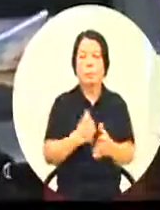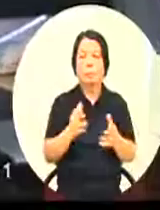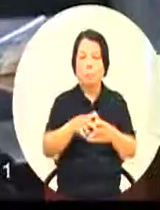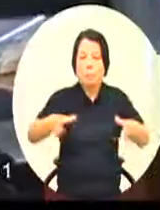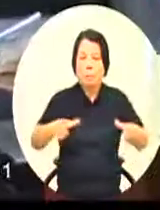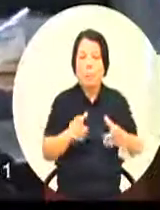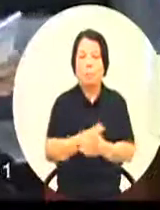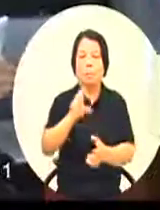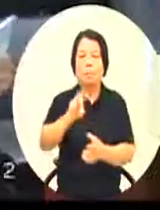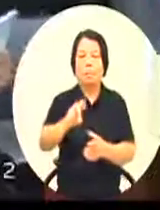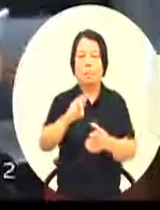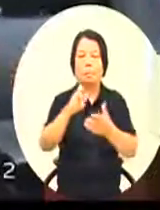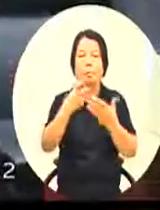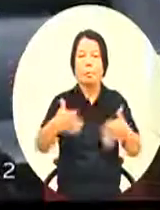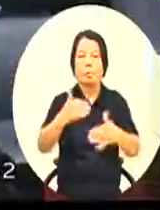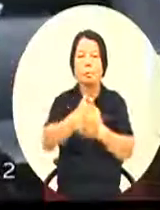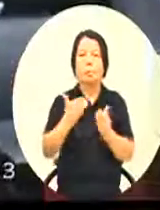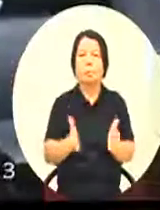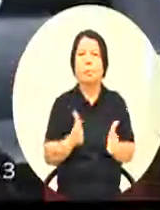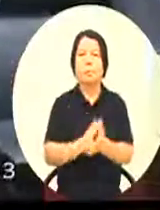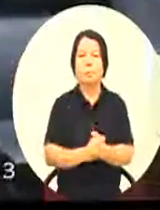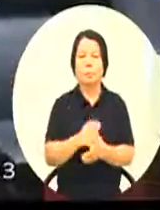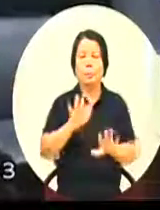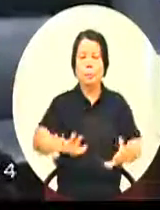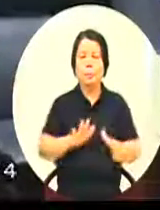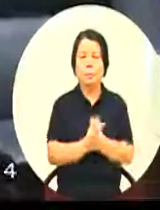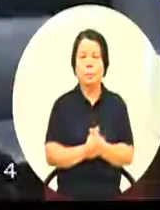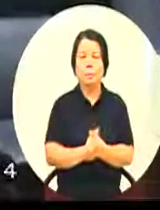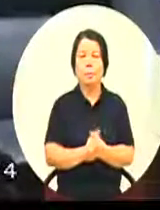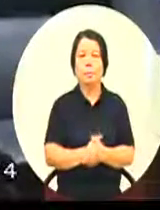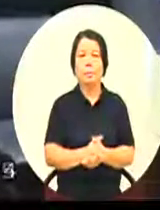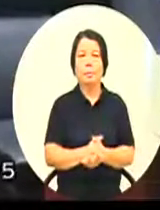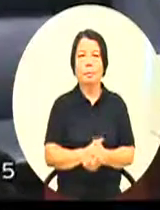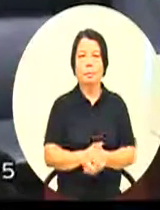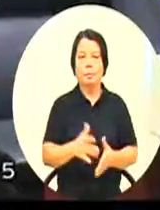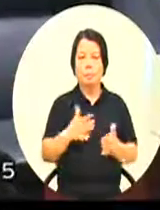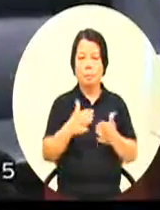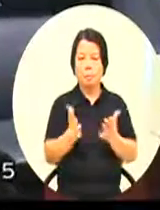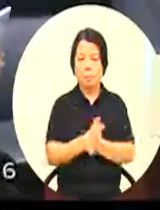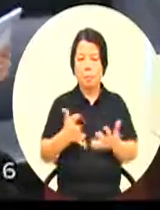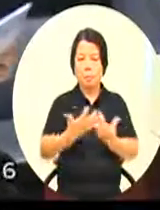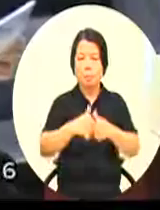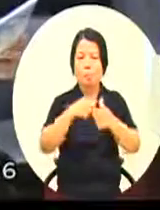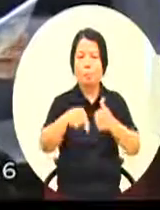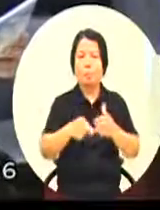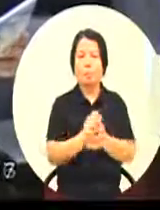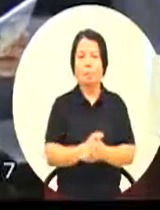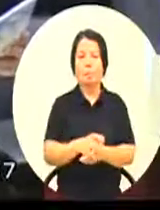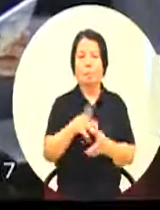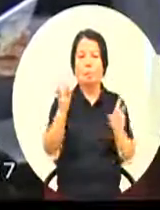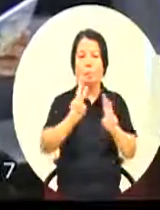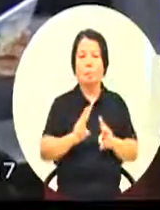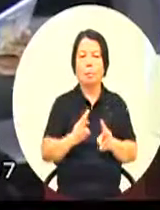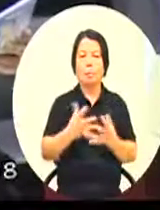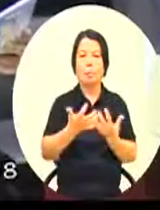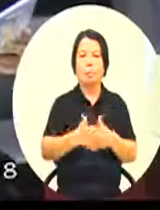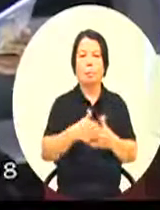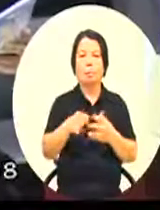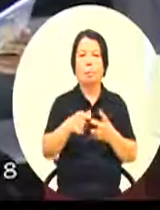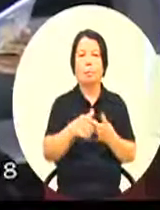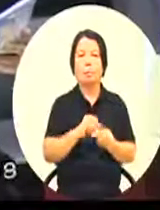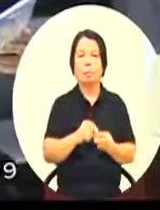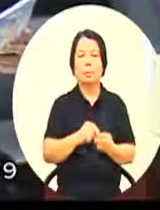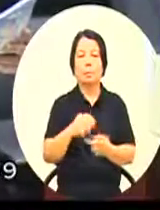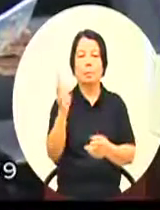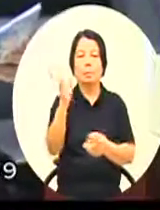二十几班了、哦、然后现在以目前来说都是机械电机、哦、然后电